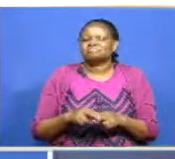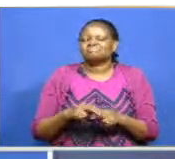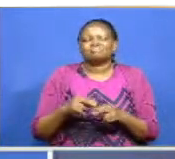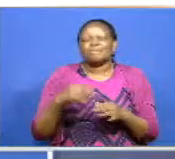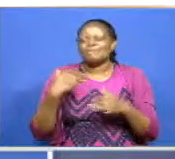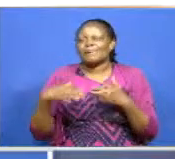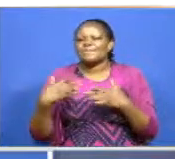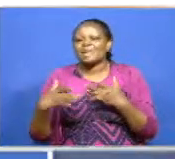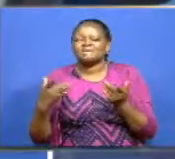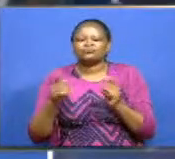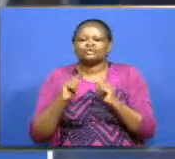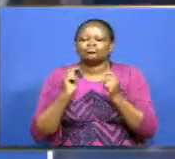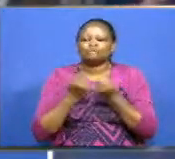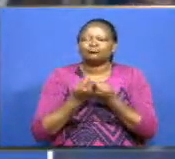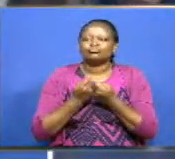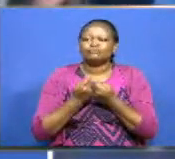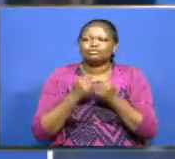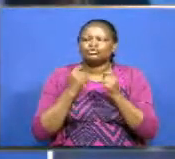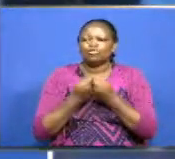ya ukabila?